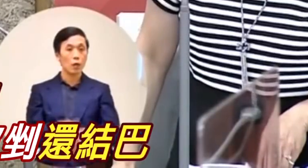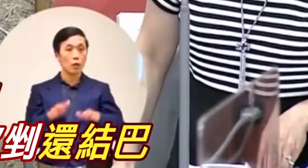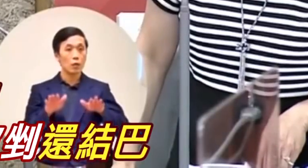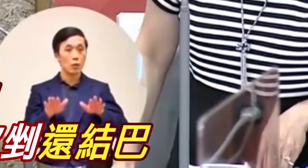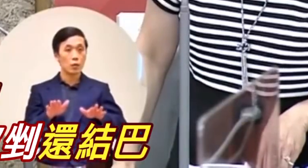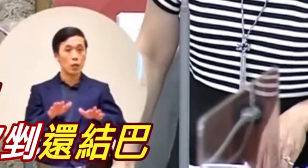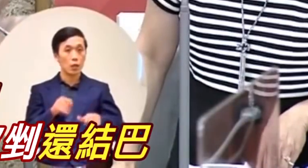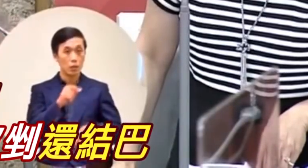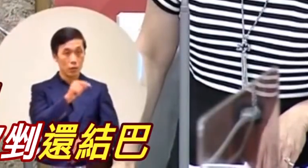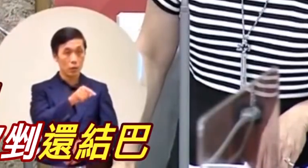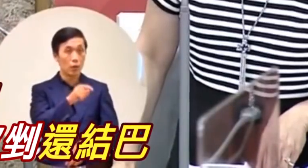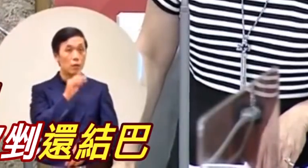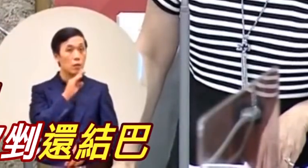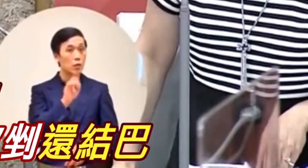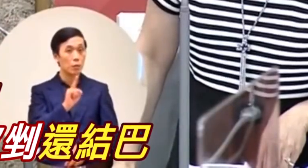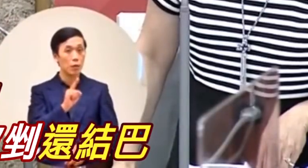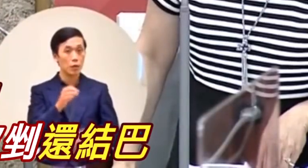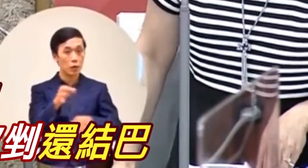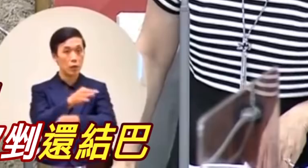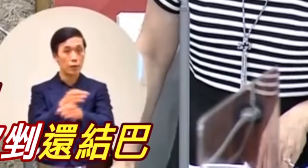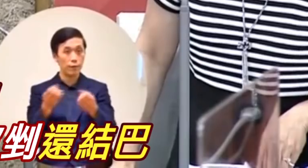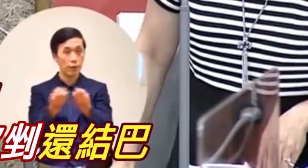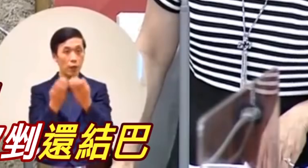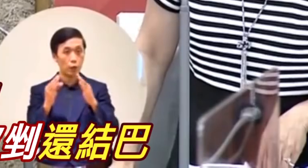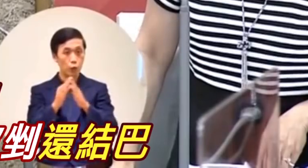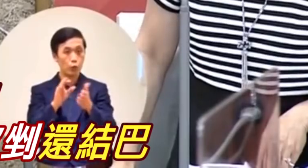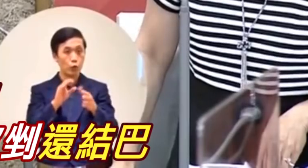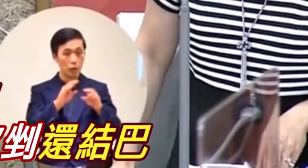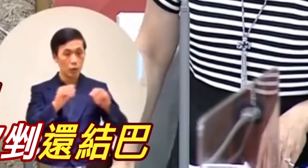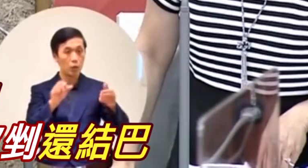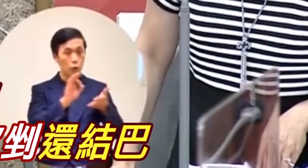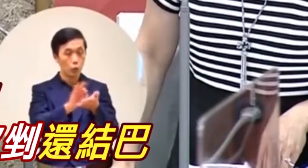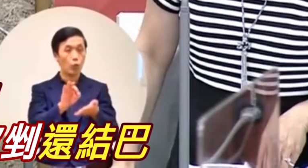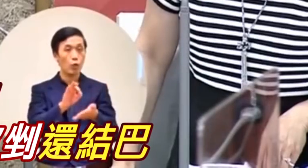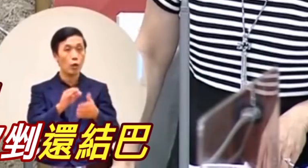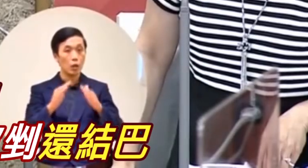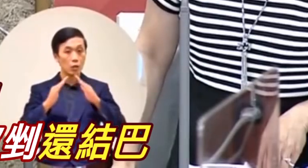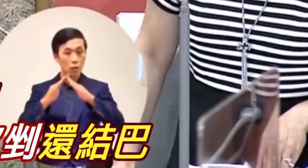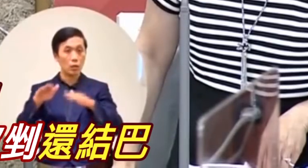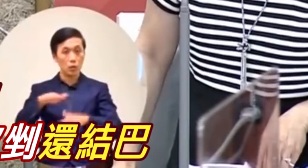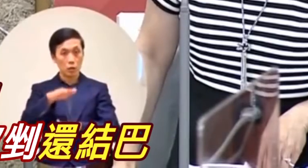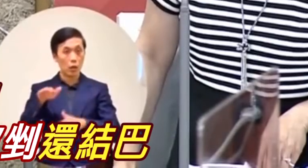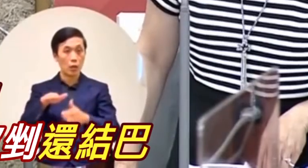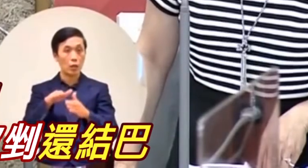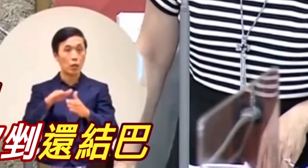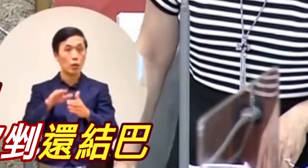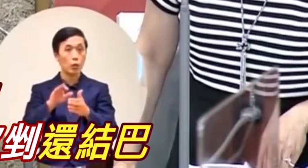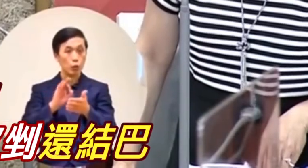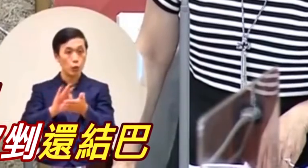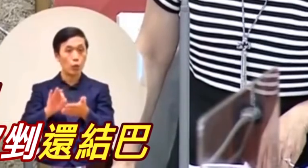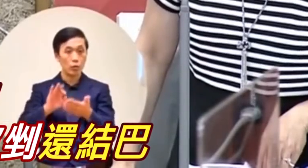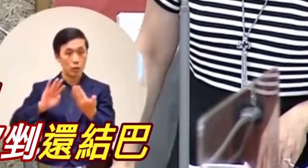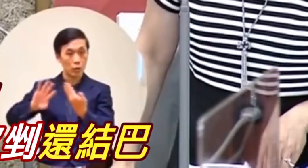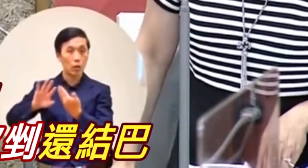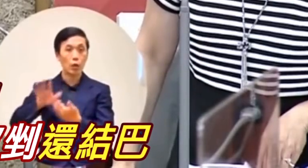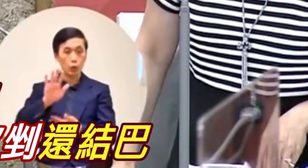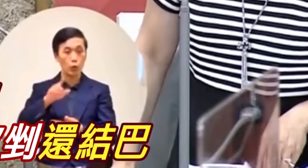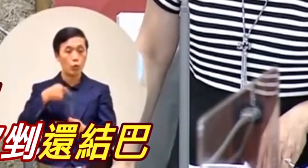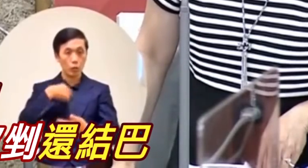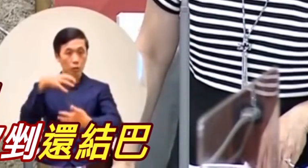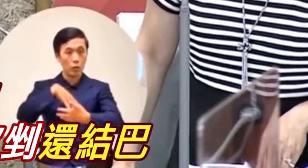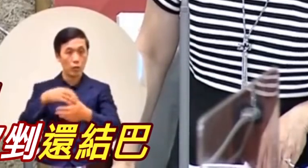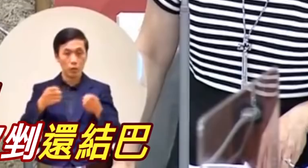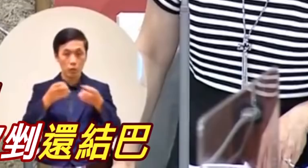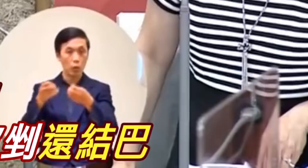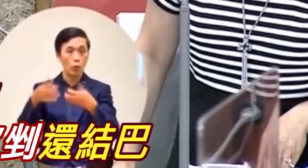为它是属于金发局的用地，那市场用地有它其他的用途，我们也在内部讨论过希望